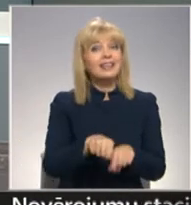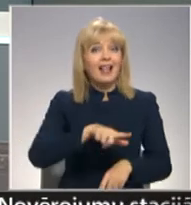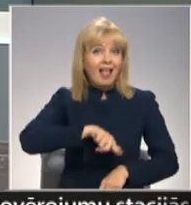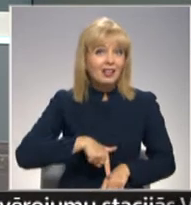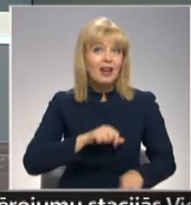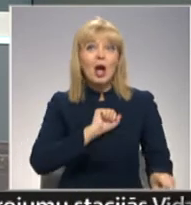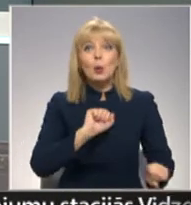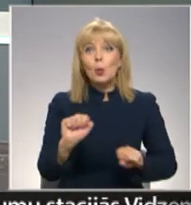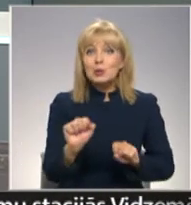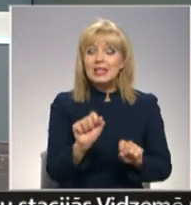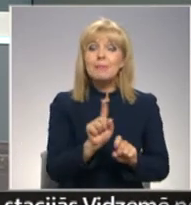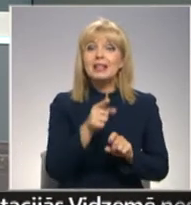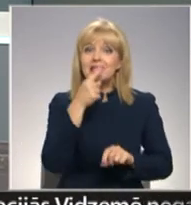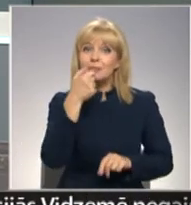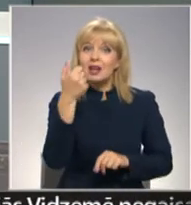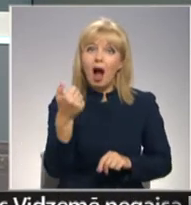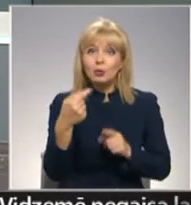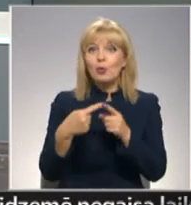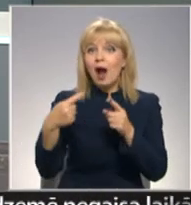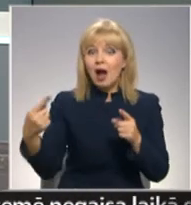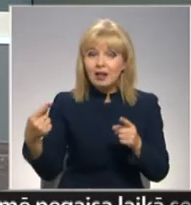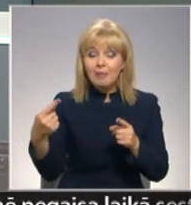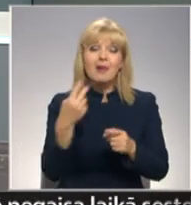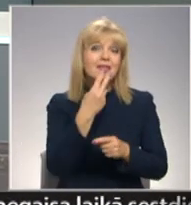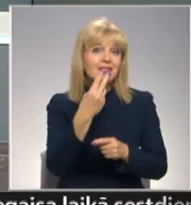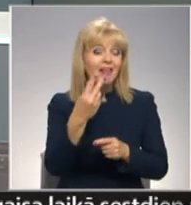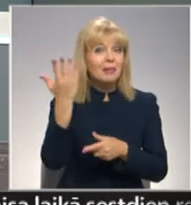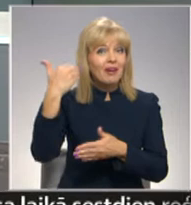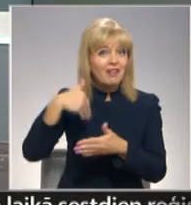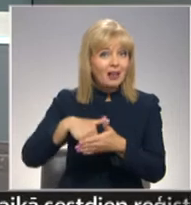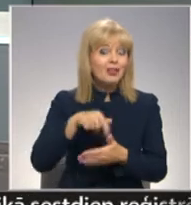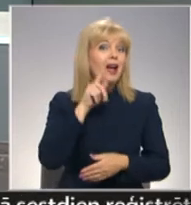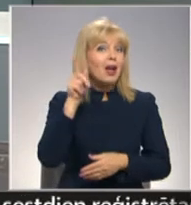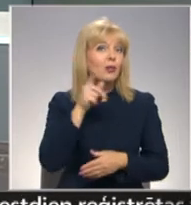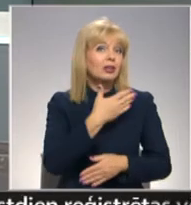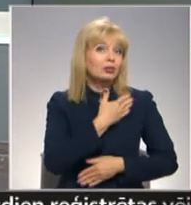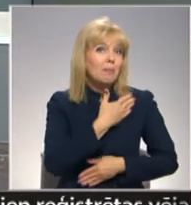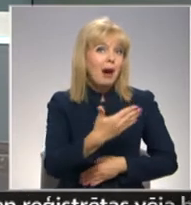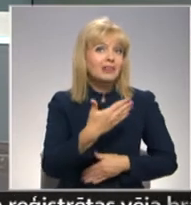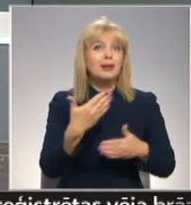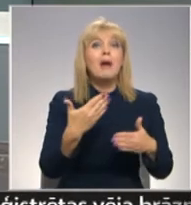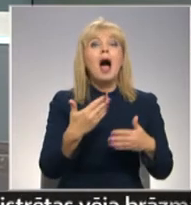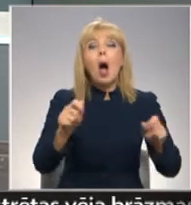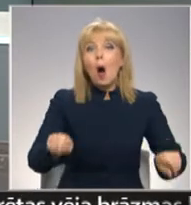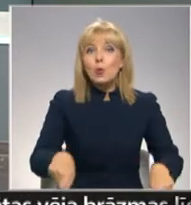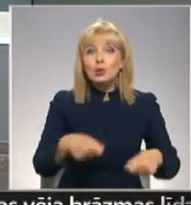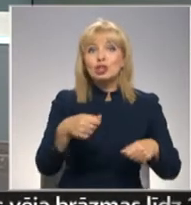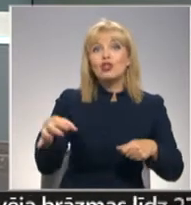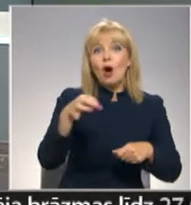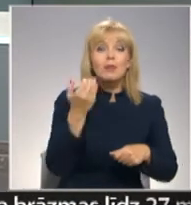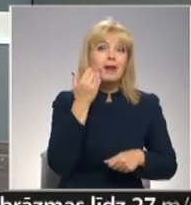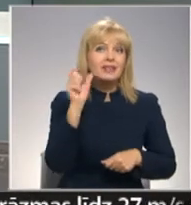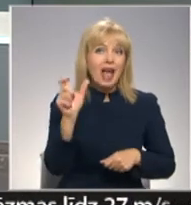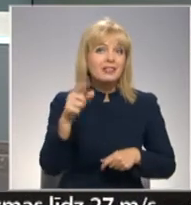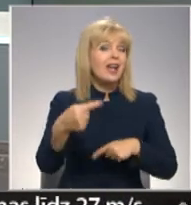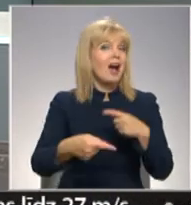šai kustībai ir jau 100 gadu garumā mērām vēsture. Šīs jauniešu patriotiskās audzināšanas organizācijas devīze ir arvien modri,